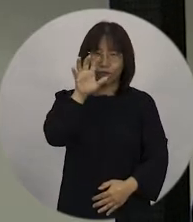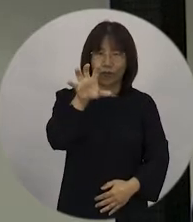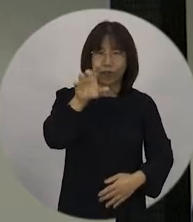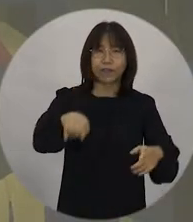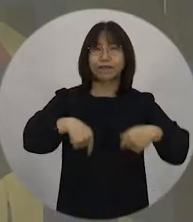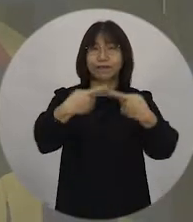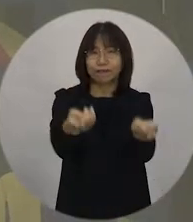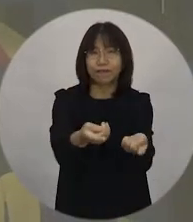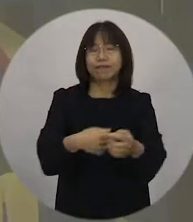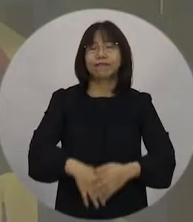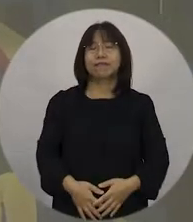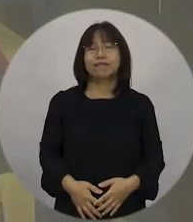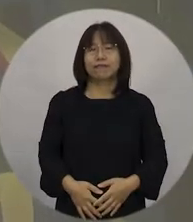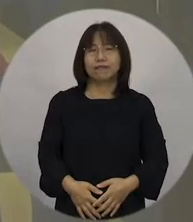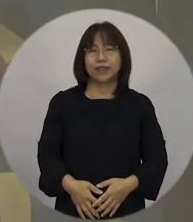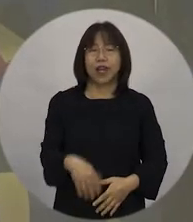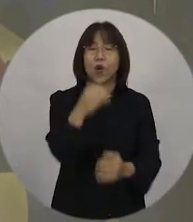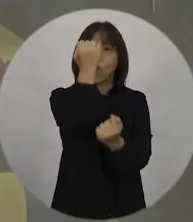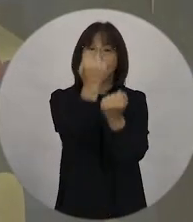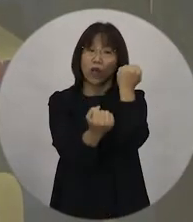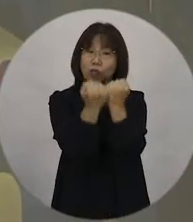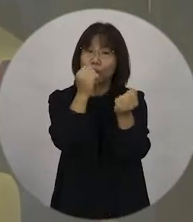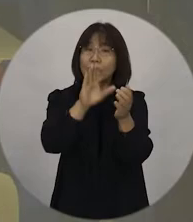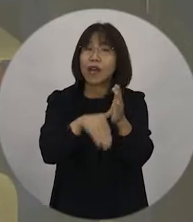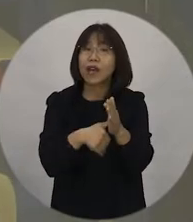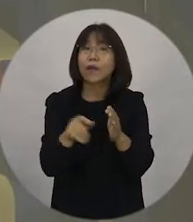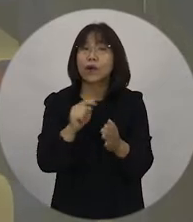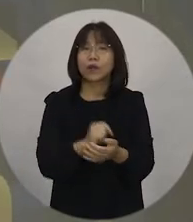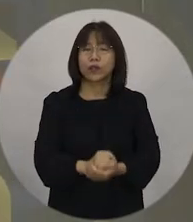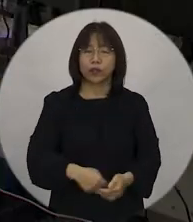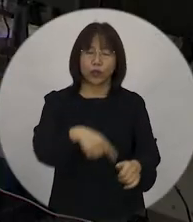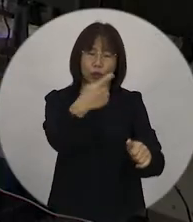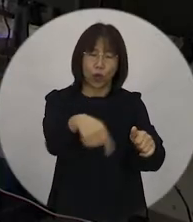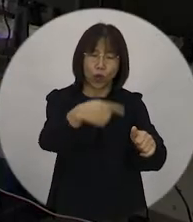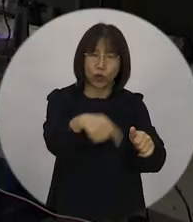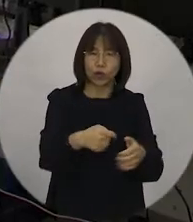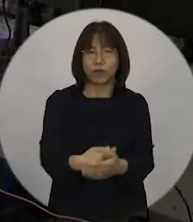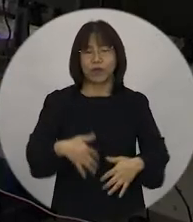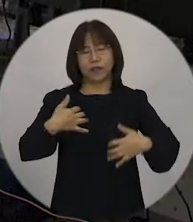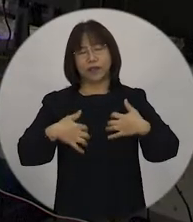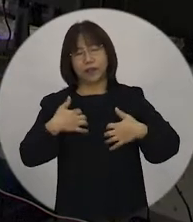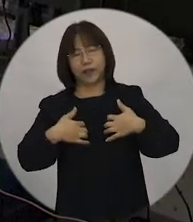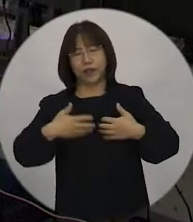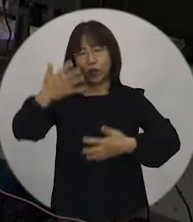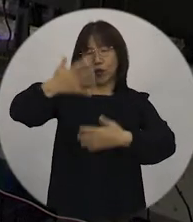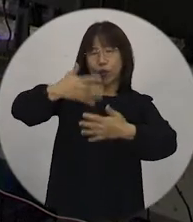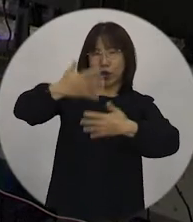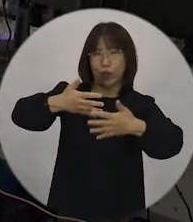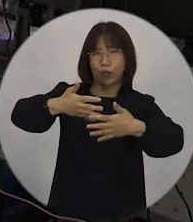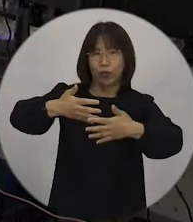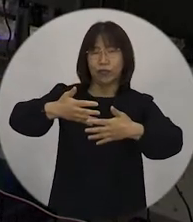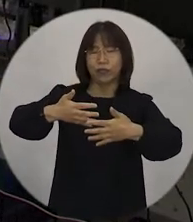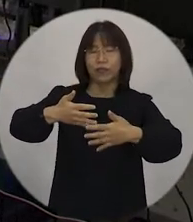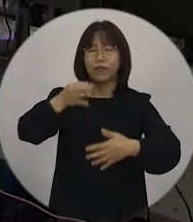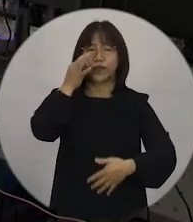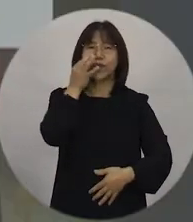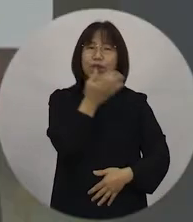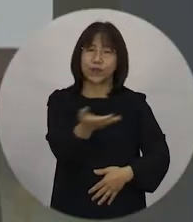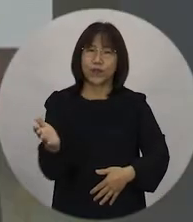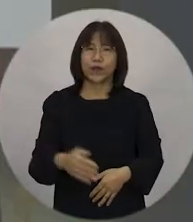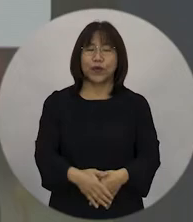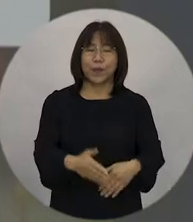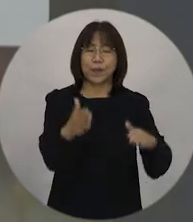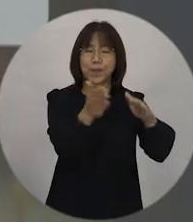워크숍에 참여했습니다. 워크숍에서는 교육, 레크레이션, 공연 등 위원들을 위한 다양한 활동이